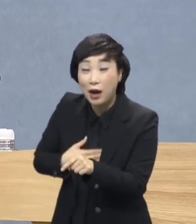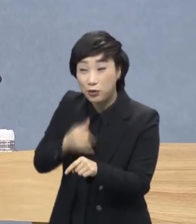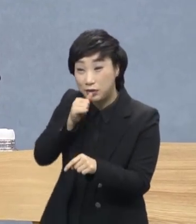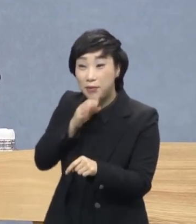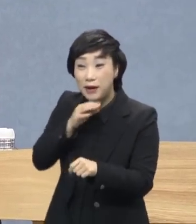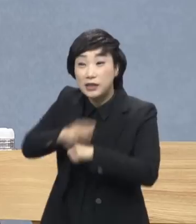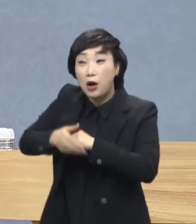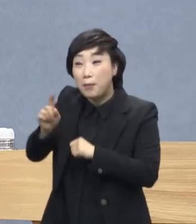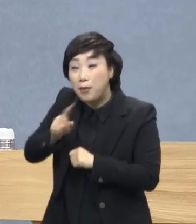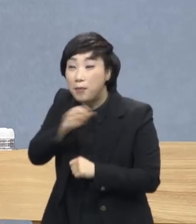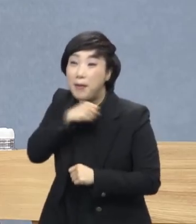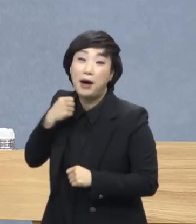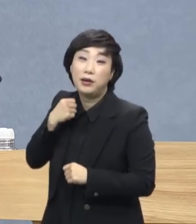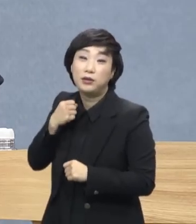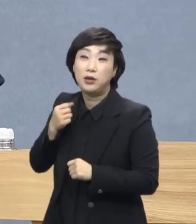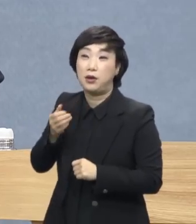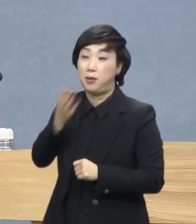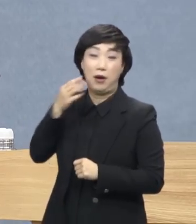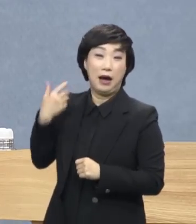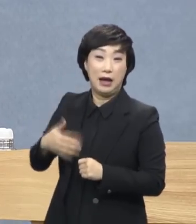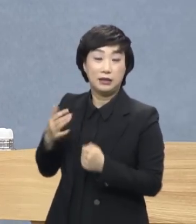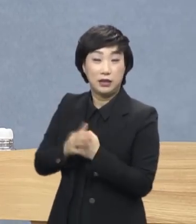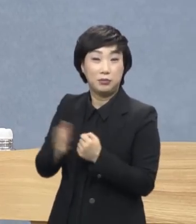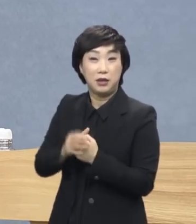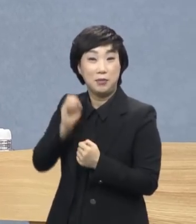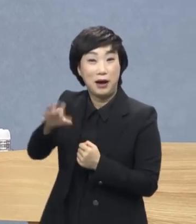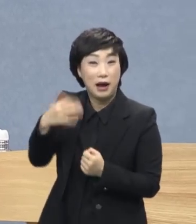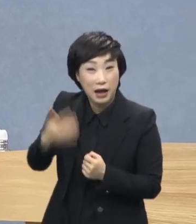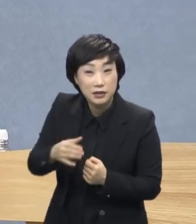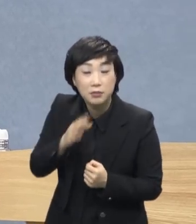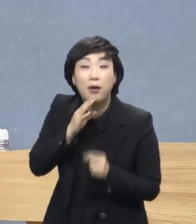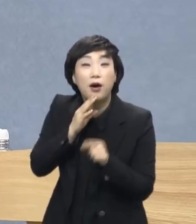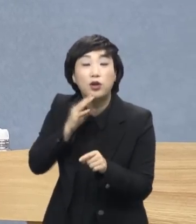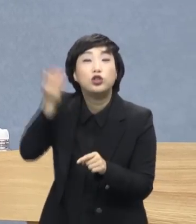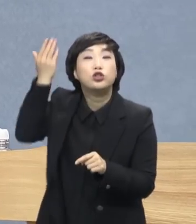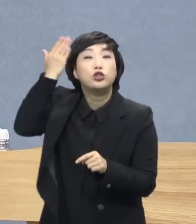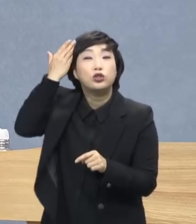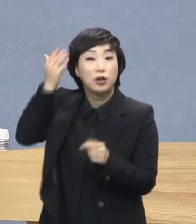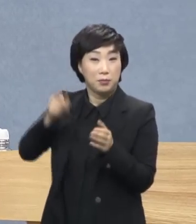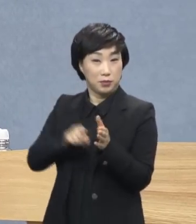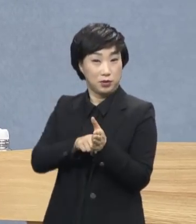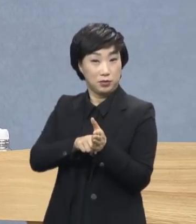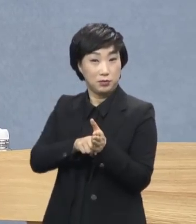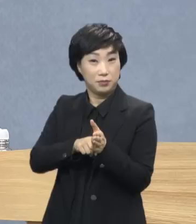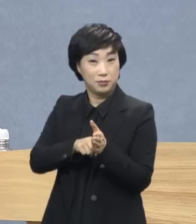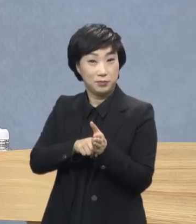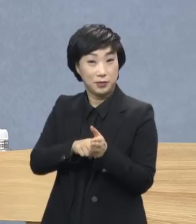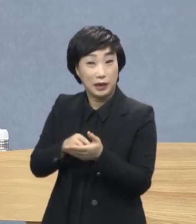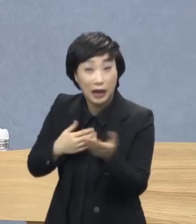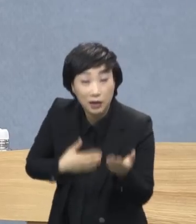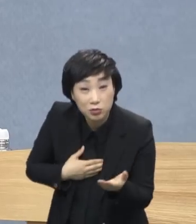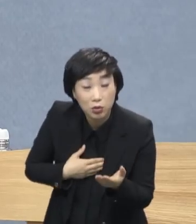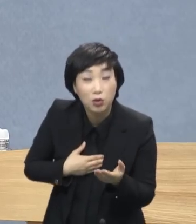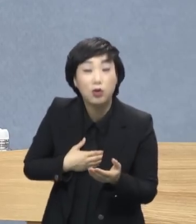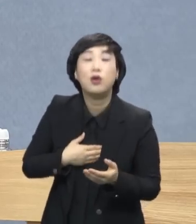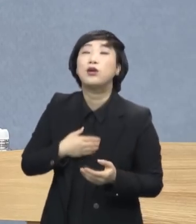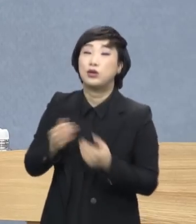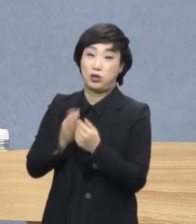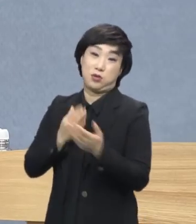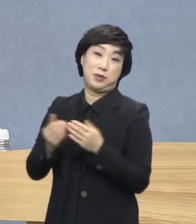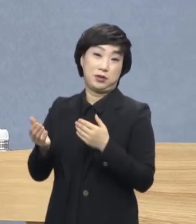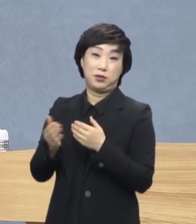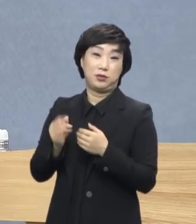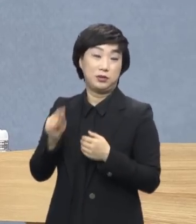어떤 사과인지를 말할 수가 없다 이 말이오. 그게 지성적인 믿음이야. 정적인 경험이 없는